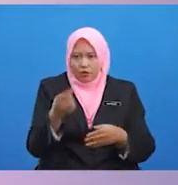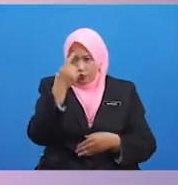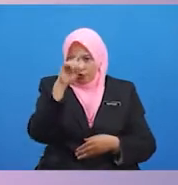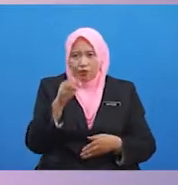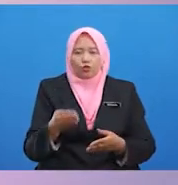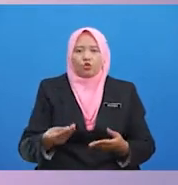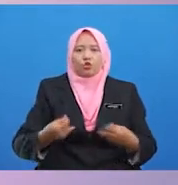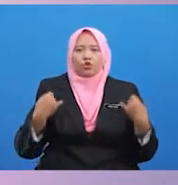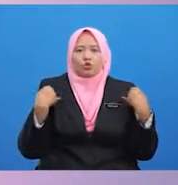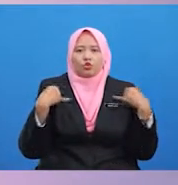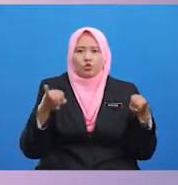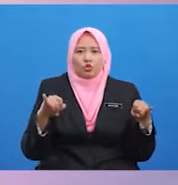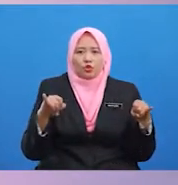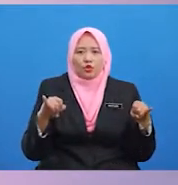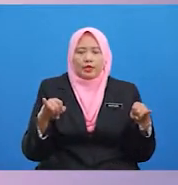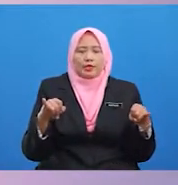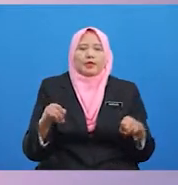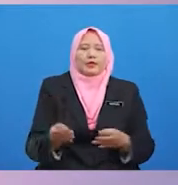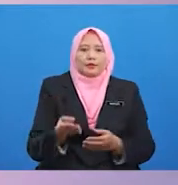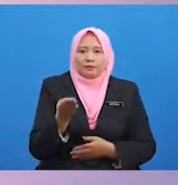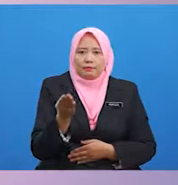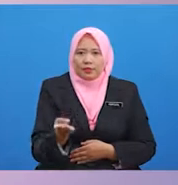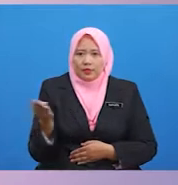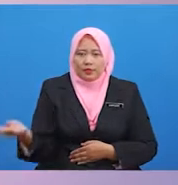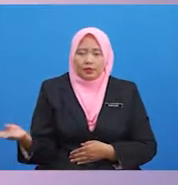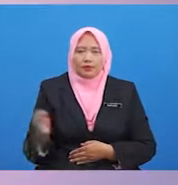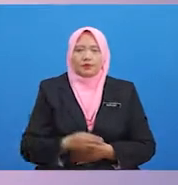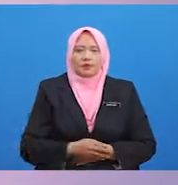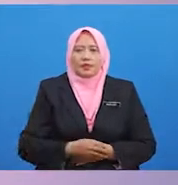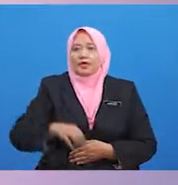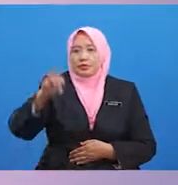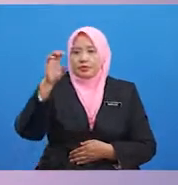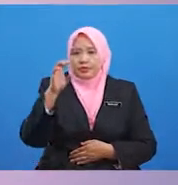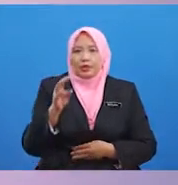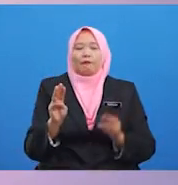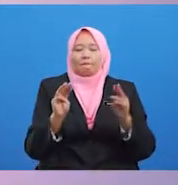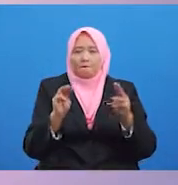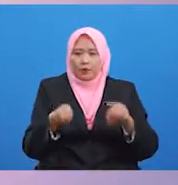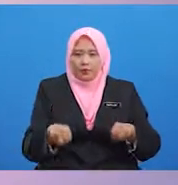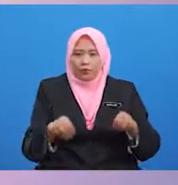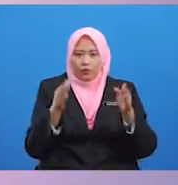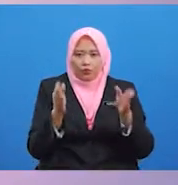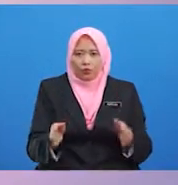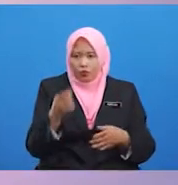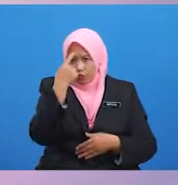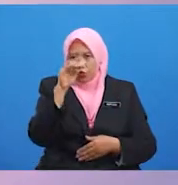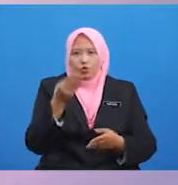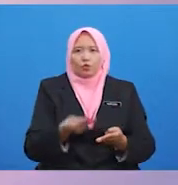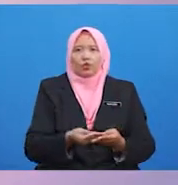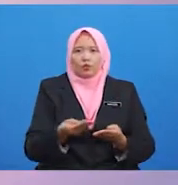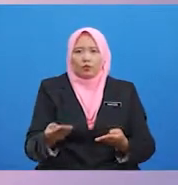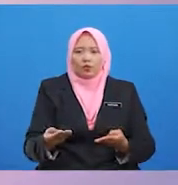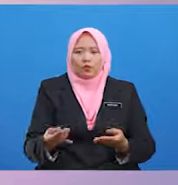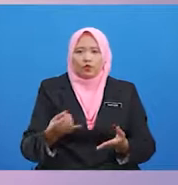C. Kemampuan seseorang untuk membeli dengan jumlah yang maksimum.